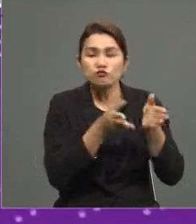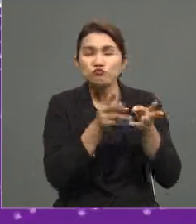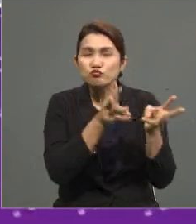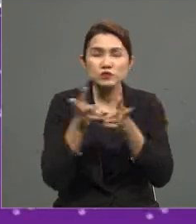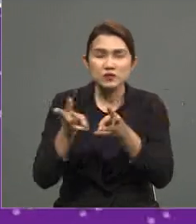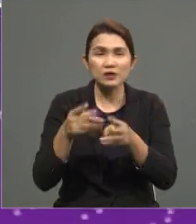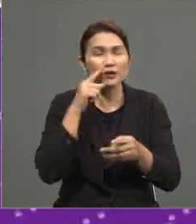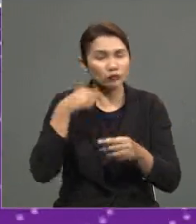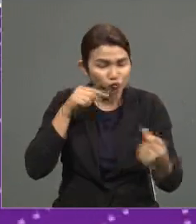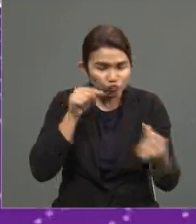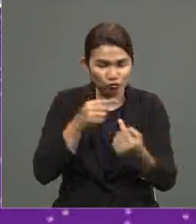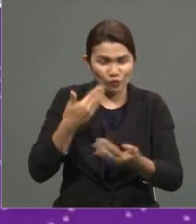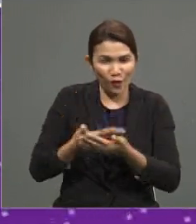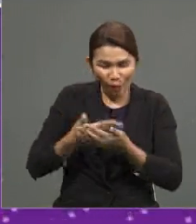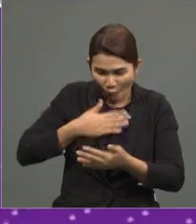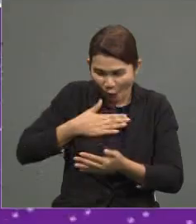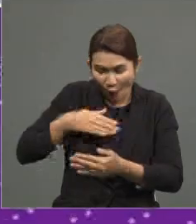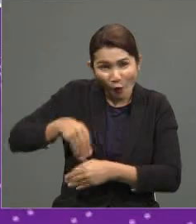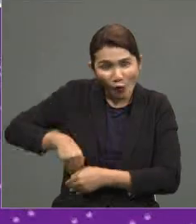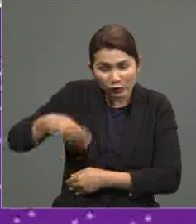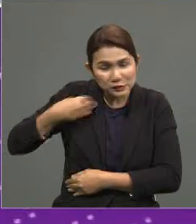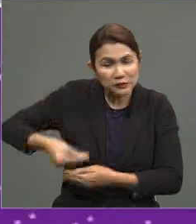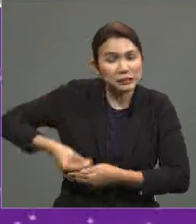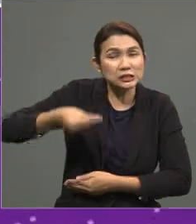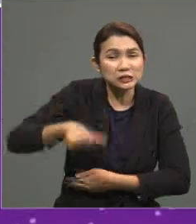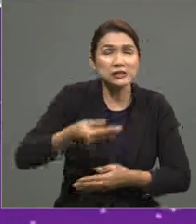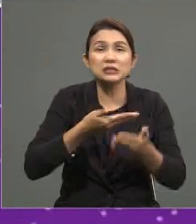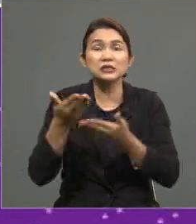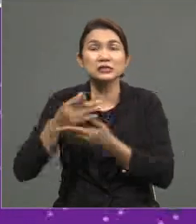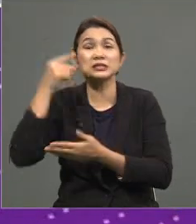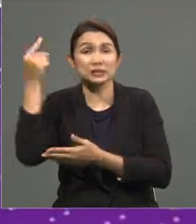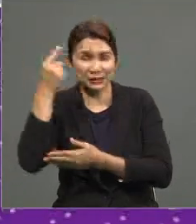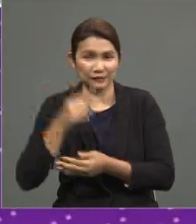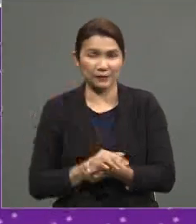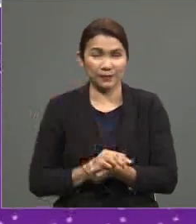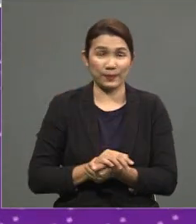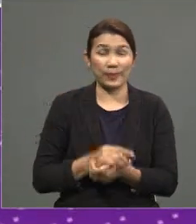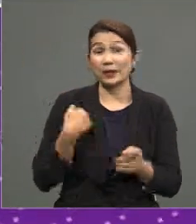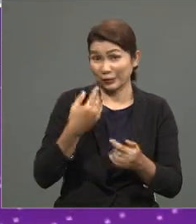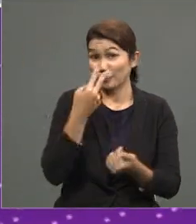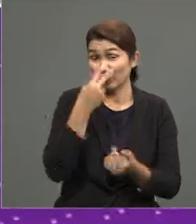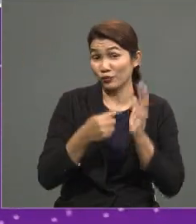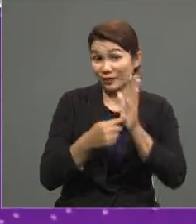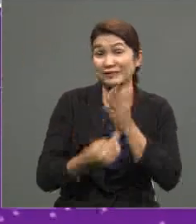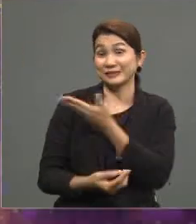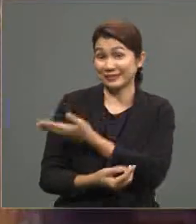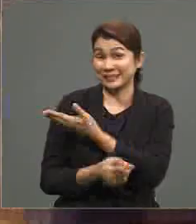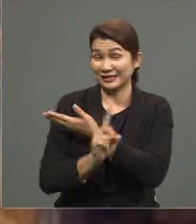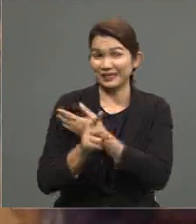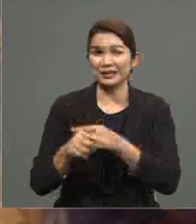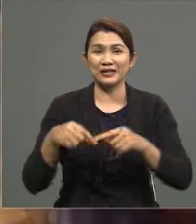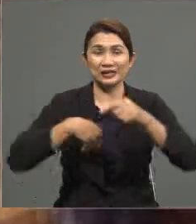กระเป๋าของคุณผู้ชมนะครับในการที่จะจับจ่ายในเรื่องของการท่องเที่ยวอ่ะไปดูก่อนเนี่ยอย่างที่คุณผู้ชมเห็นครับเป็น